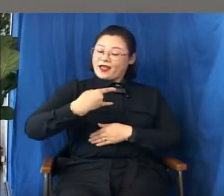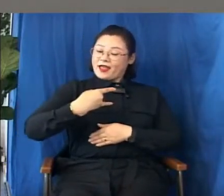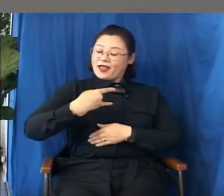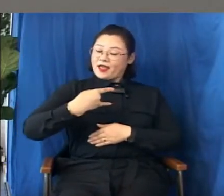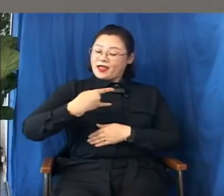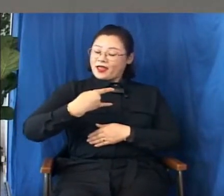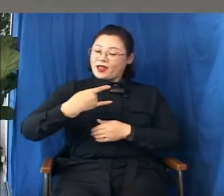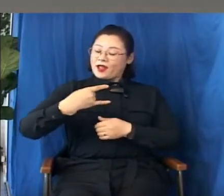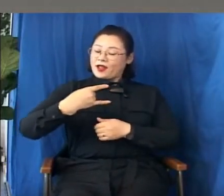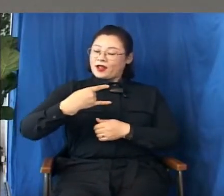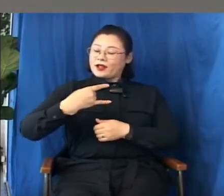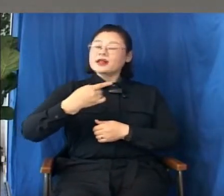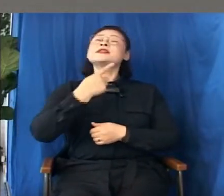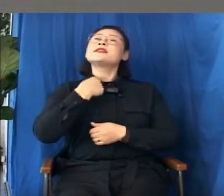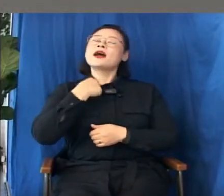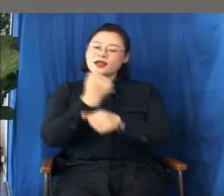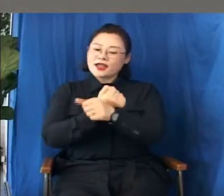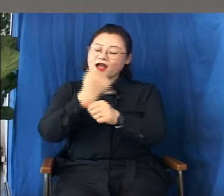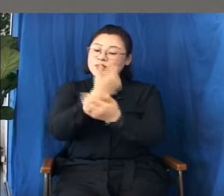이렇게 이야기를 하고 있는 거예요.